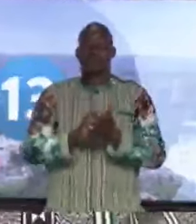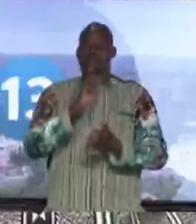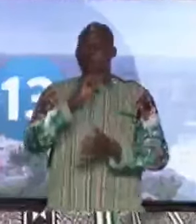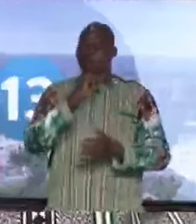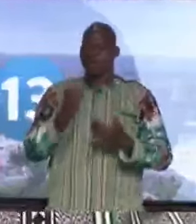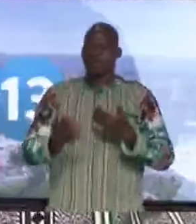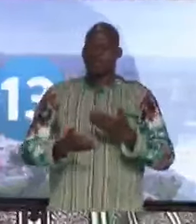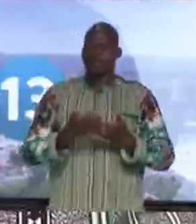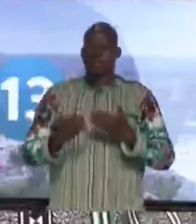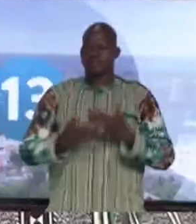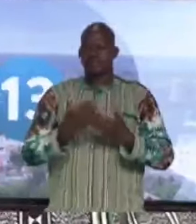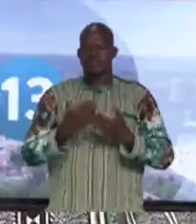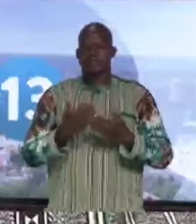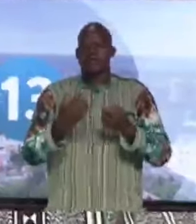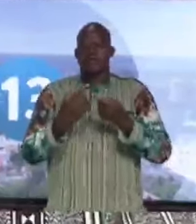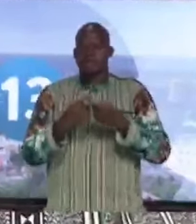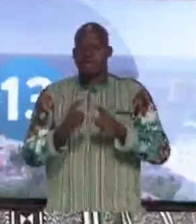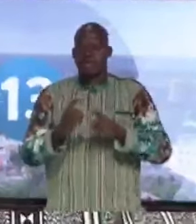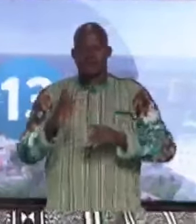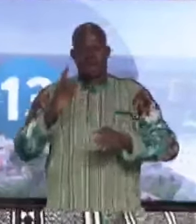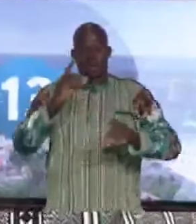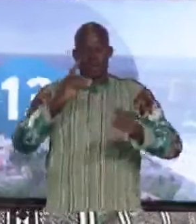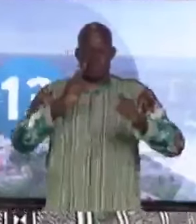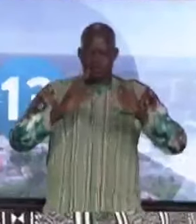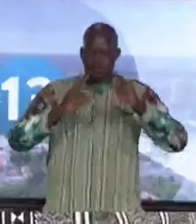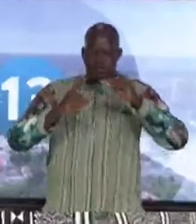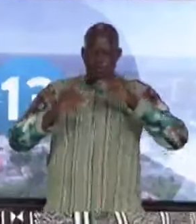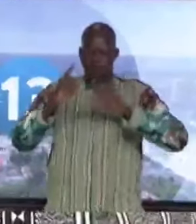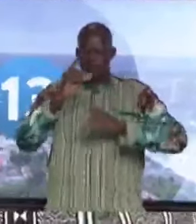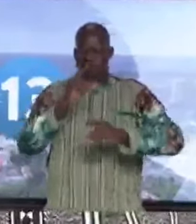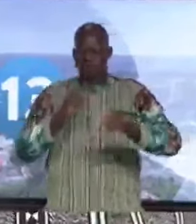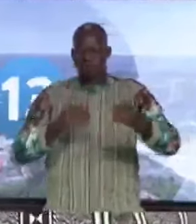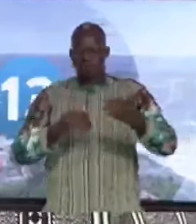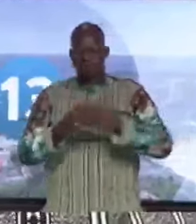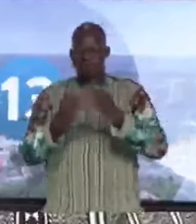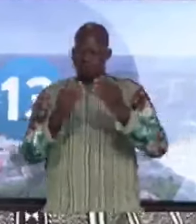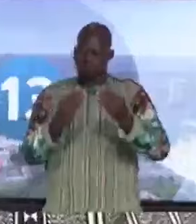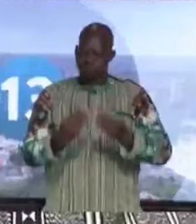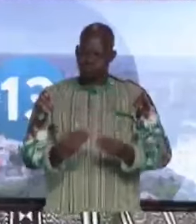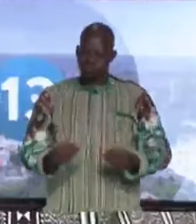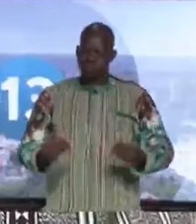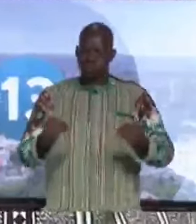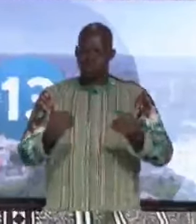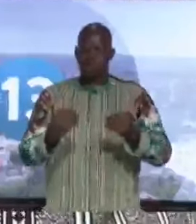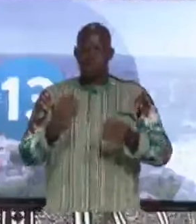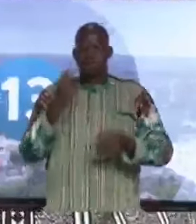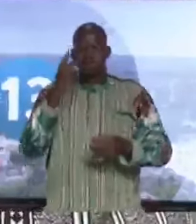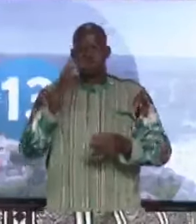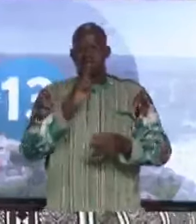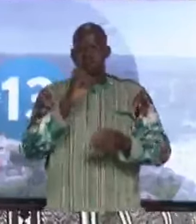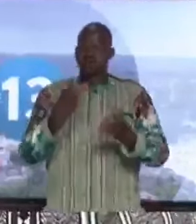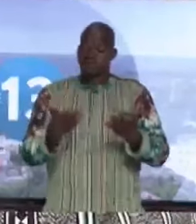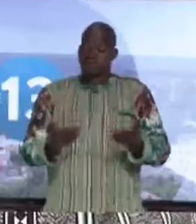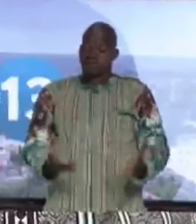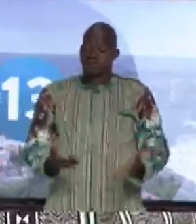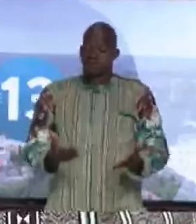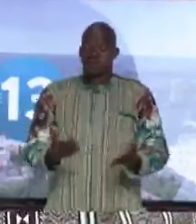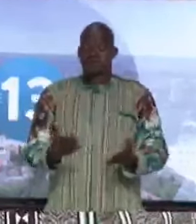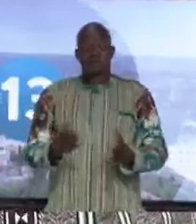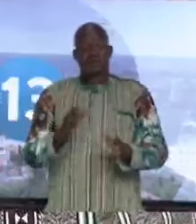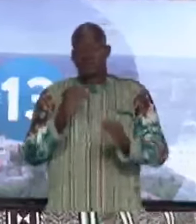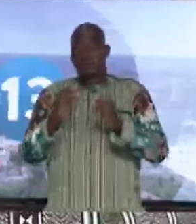simple. Voilà, mais la dialyse quand même arrive à nous soulager. Voilà que je suis au milieu de vous. Voilà, nul n'était